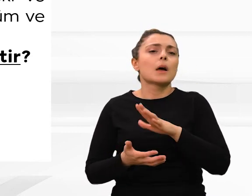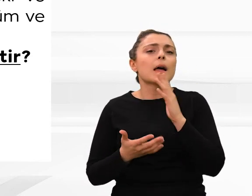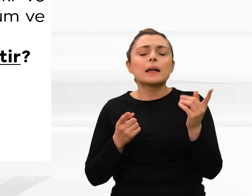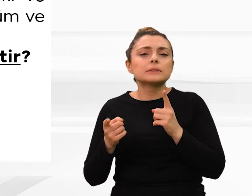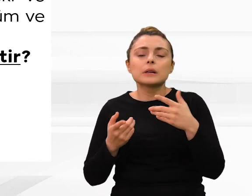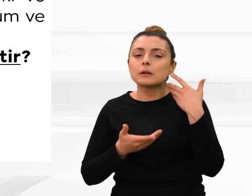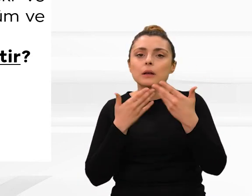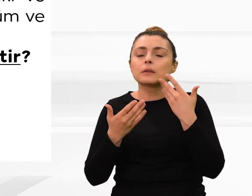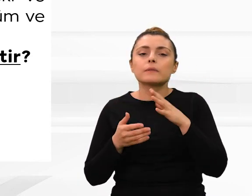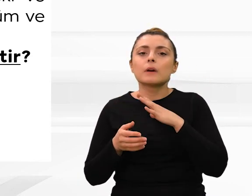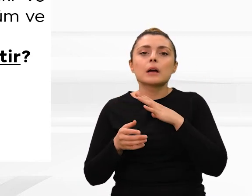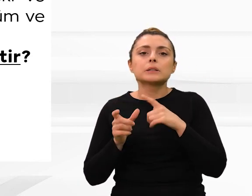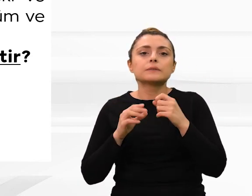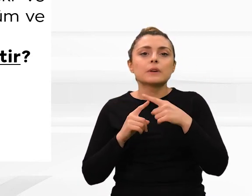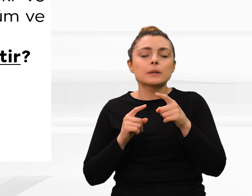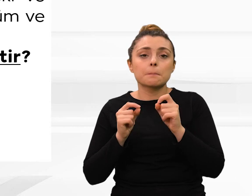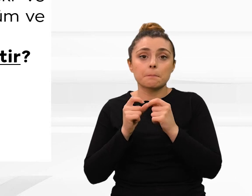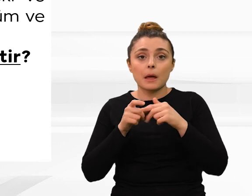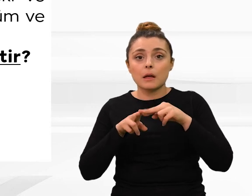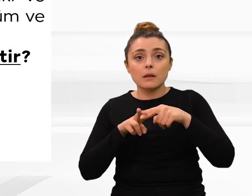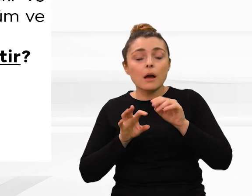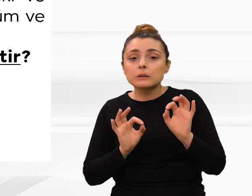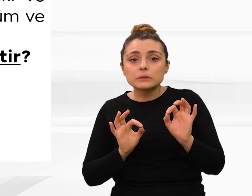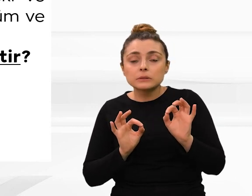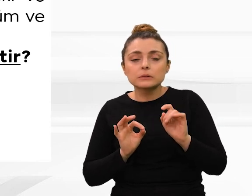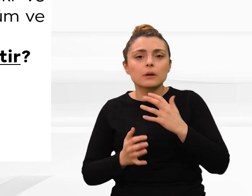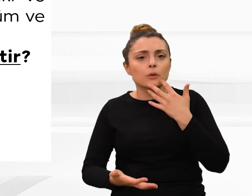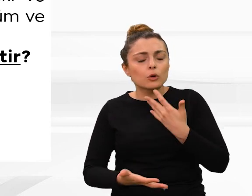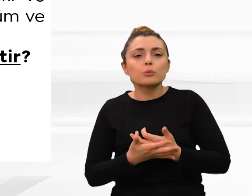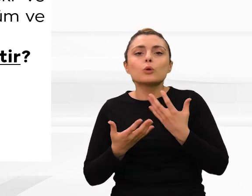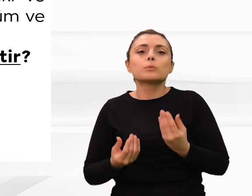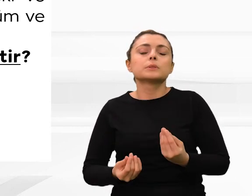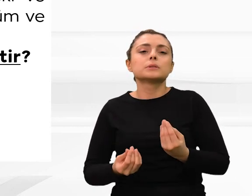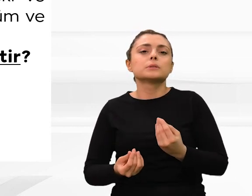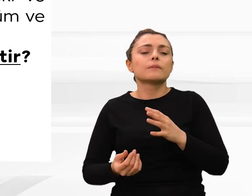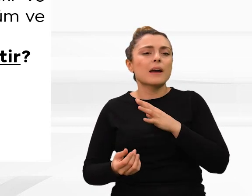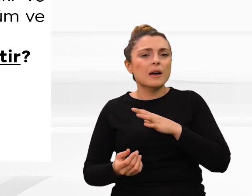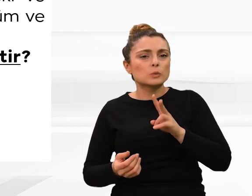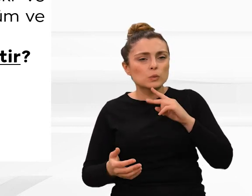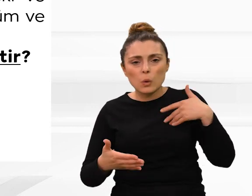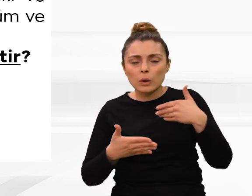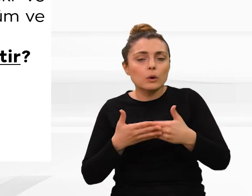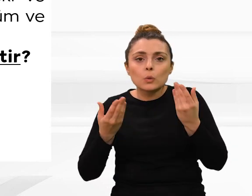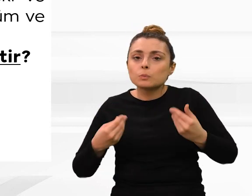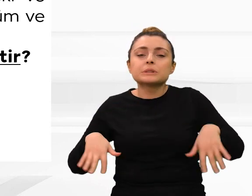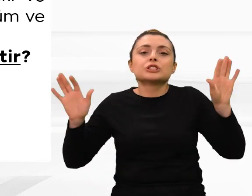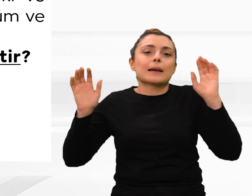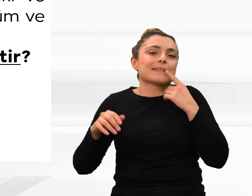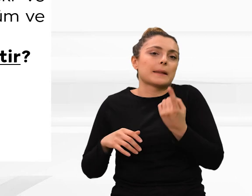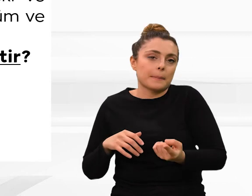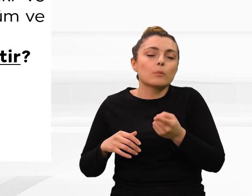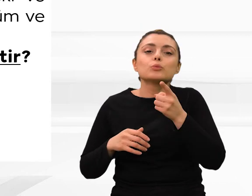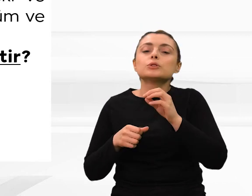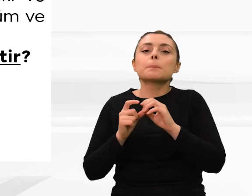hangisine değinilmemiştir sokaklardan Beka neydi arkadaşlar ebedi olması varlığının sonunun olmaması demektir